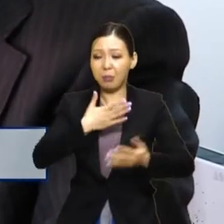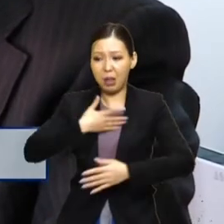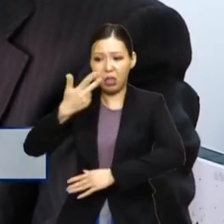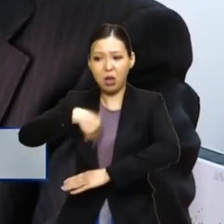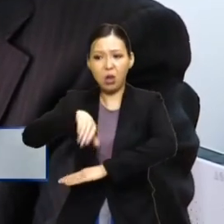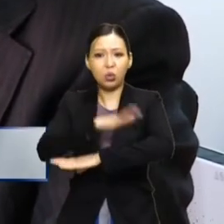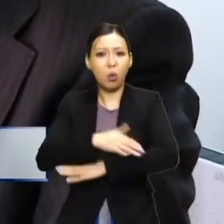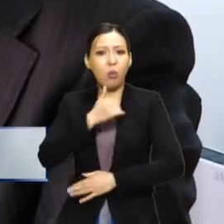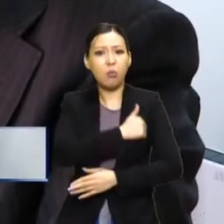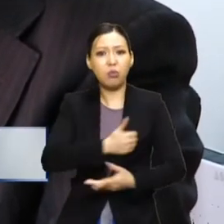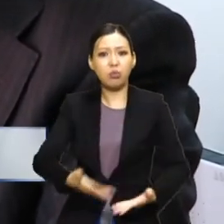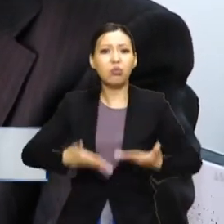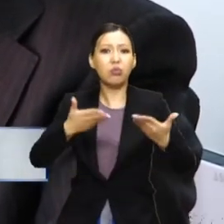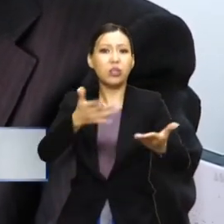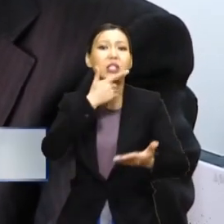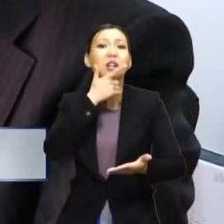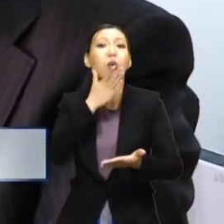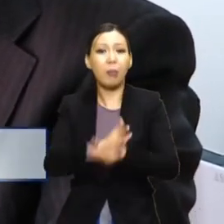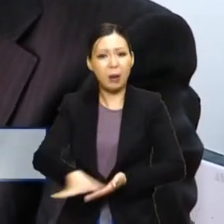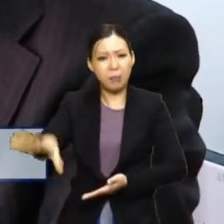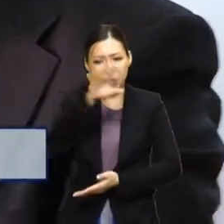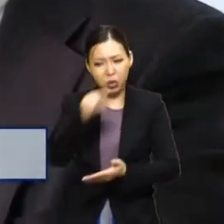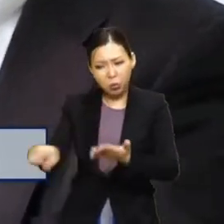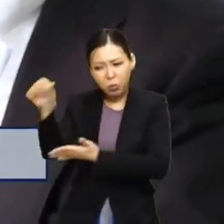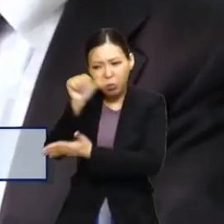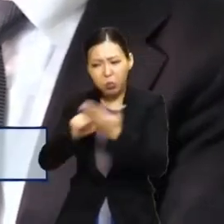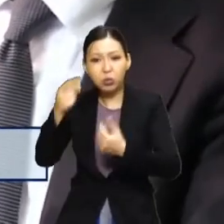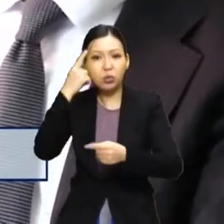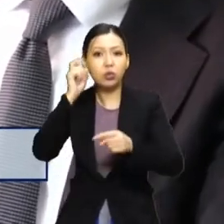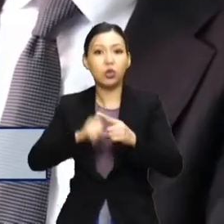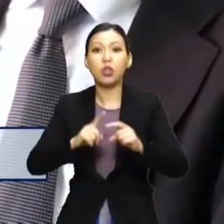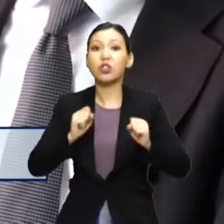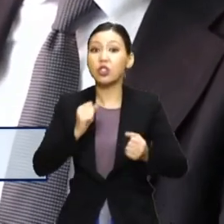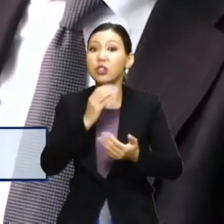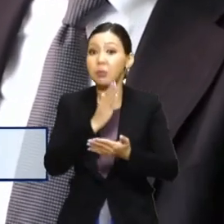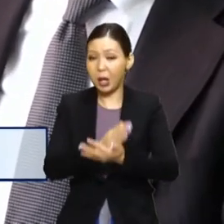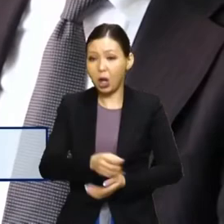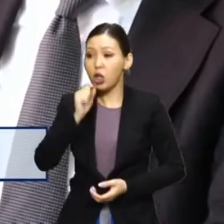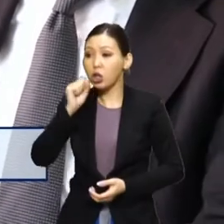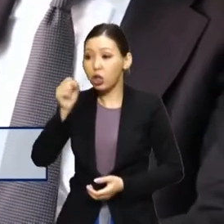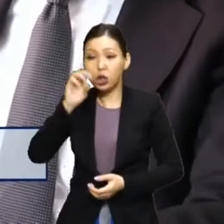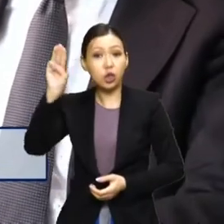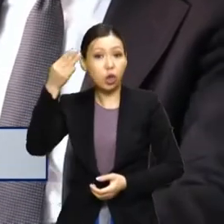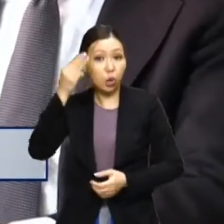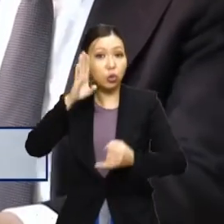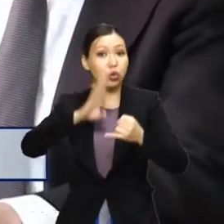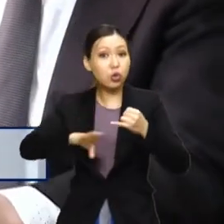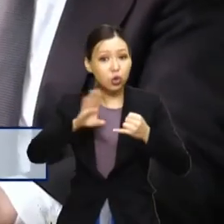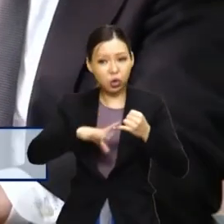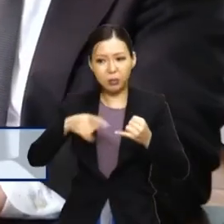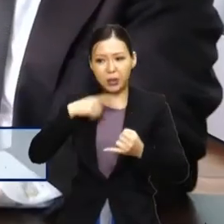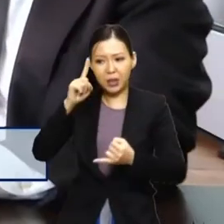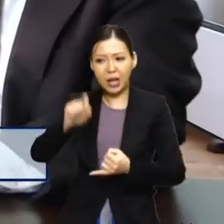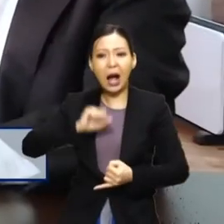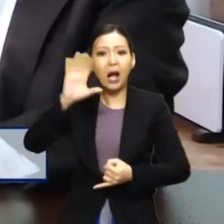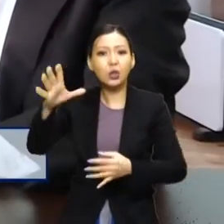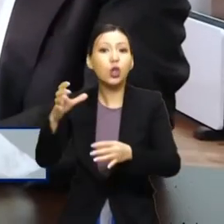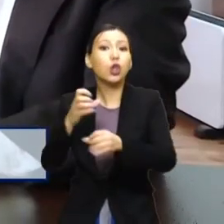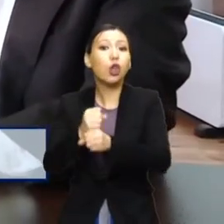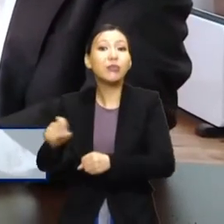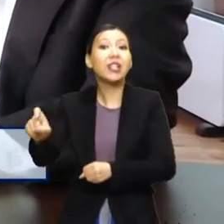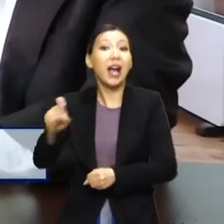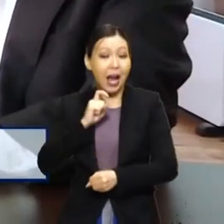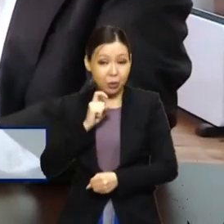бүрдүүлж чадахгүй шин. Энийг л бид нэр бүрдүүлэх юм хэлээ зарчих. Тодорхойлон төгсгөл бас товчхон хариулт аваад асууя тий.